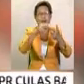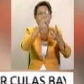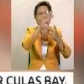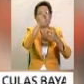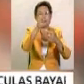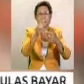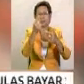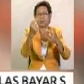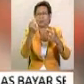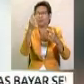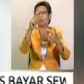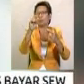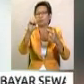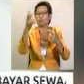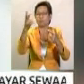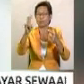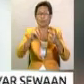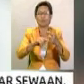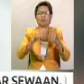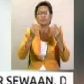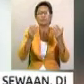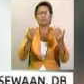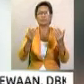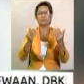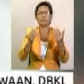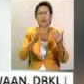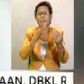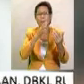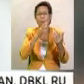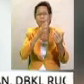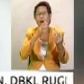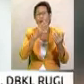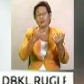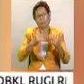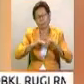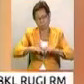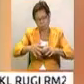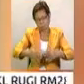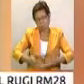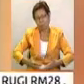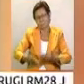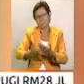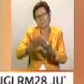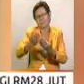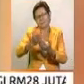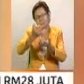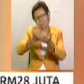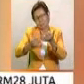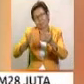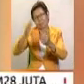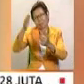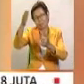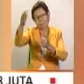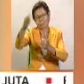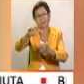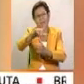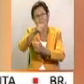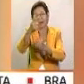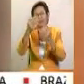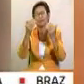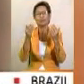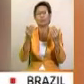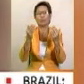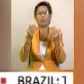4 Januari 2017. Beliau turut mendoakan agar ibu-ibu yang sedang hamil dipermudahkan urusan kelahiran kelak. Selain turut